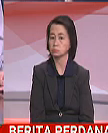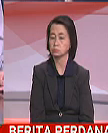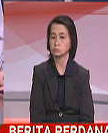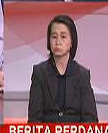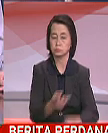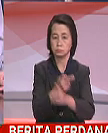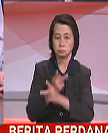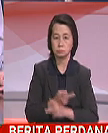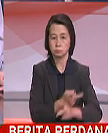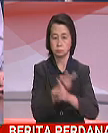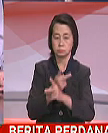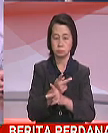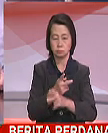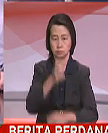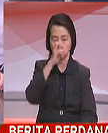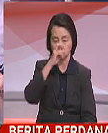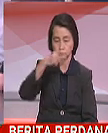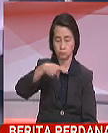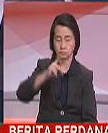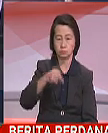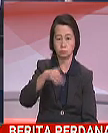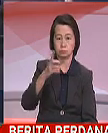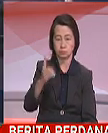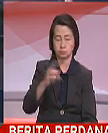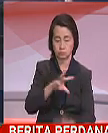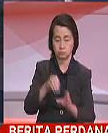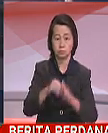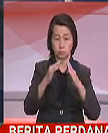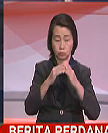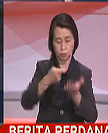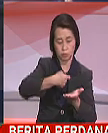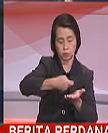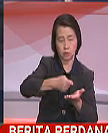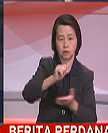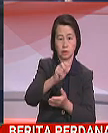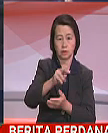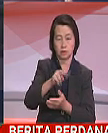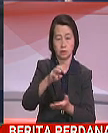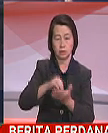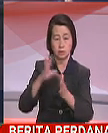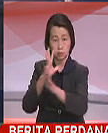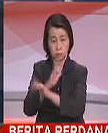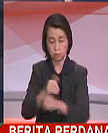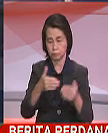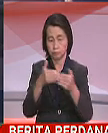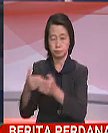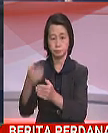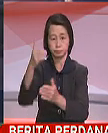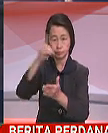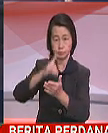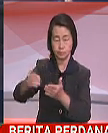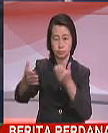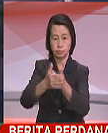Perintah Kawalan Pergerakan Diperketatkan PKPD membabitkan rumah sewa Anong Bintulu Sarawak dilanjutkan seminggu lagi